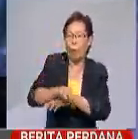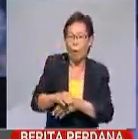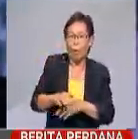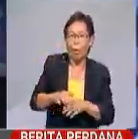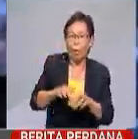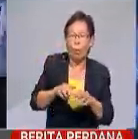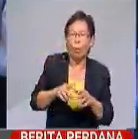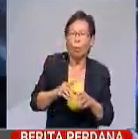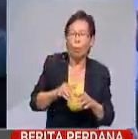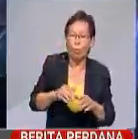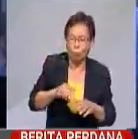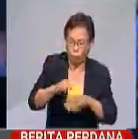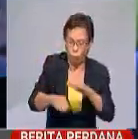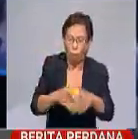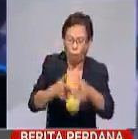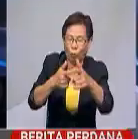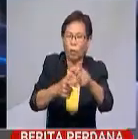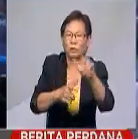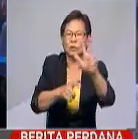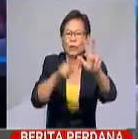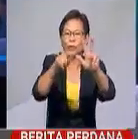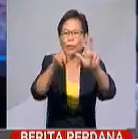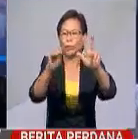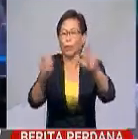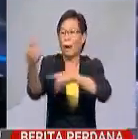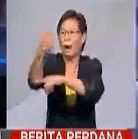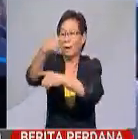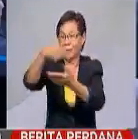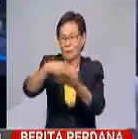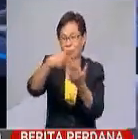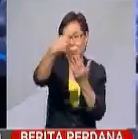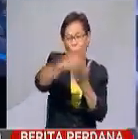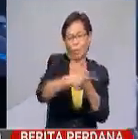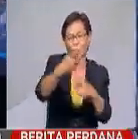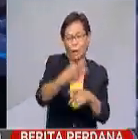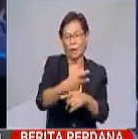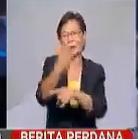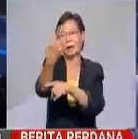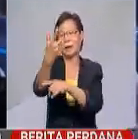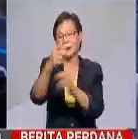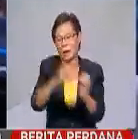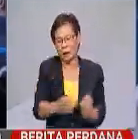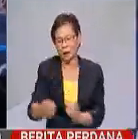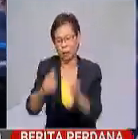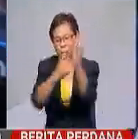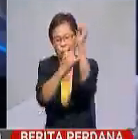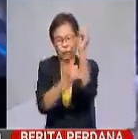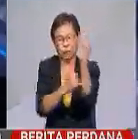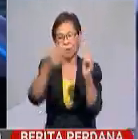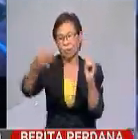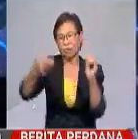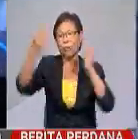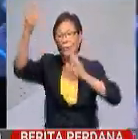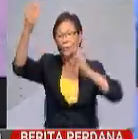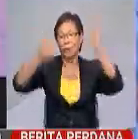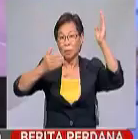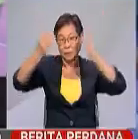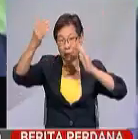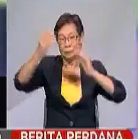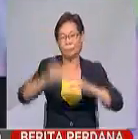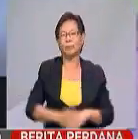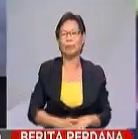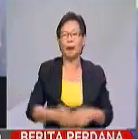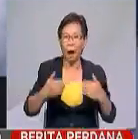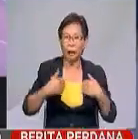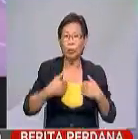Run 3.0. Hari ini, program edisi ketiga anjuran Yayasan Hijau Malaysia, YAHIJAU,